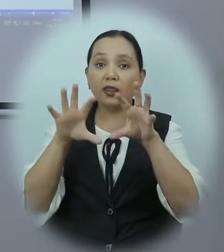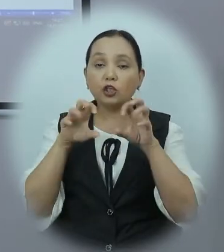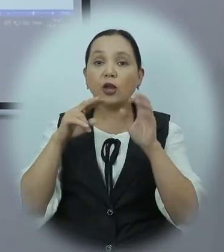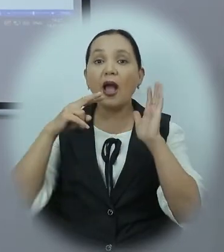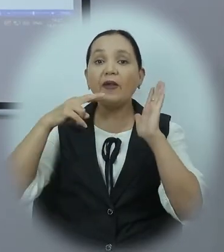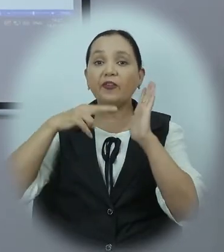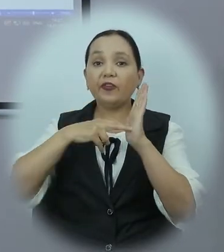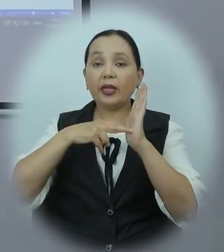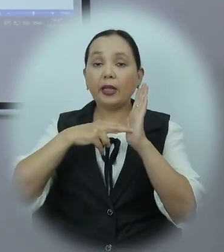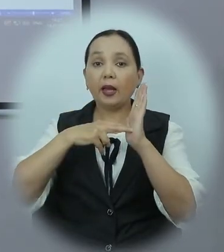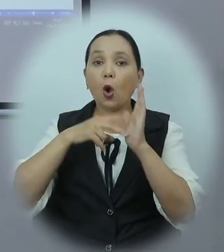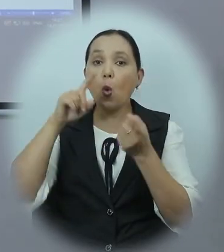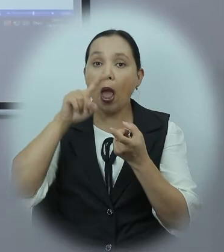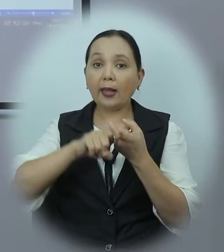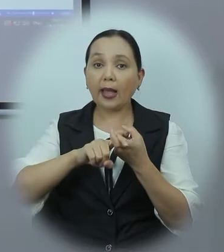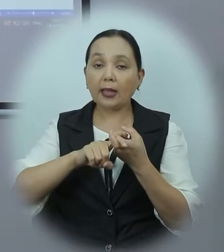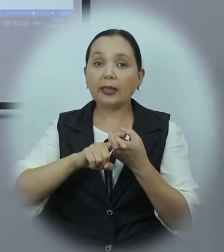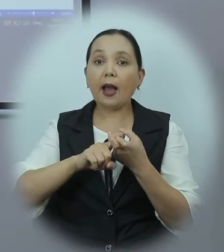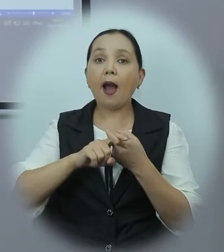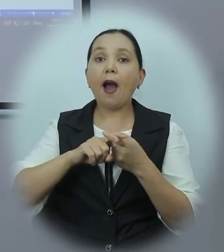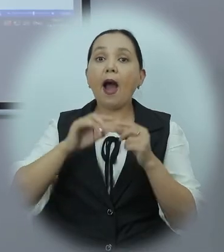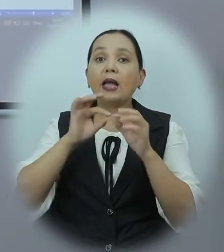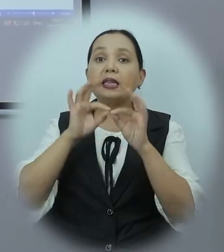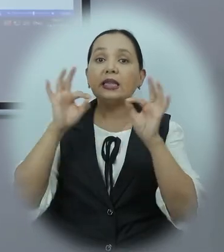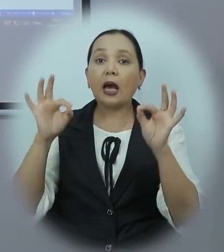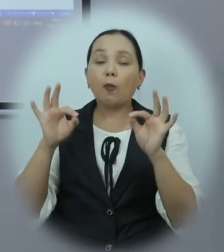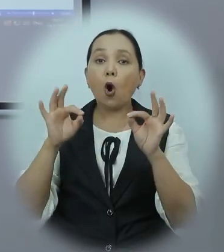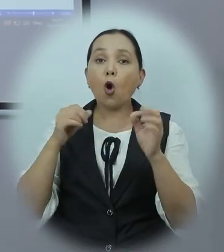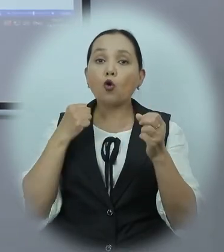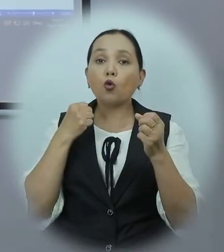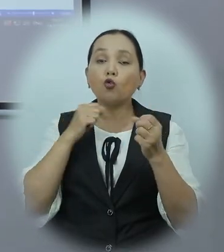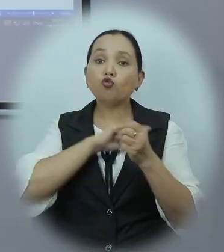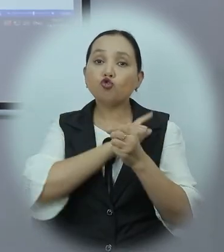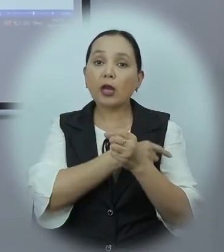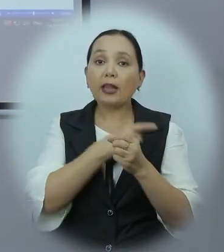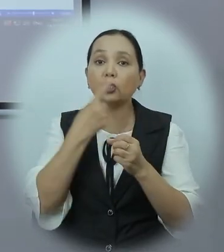vilka ulanganida tarmoq kuchlanishining bir uchi